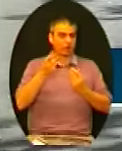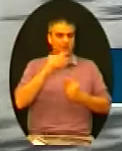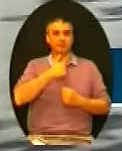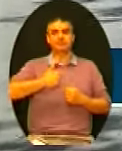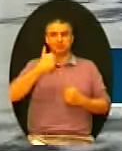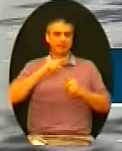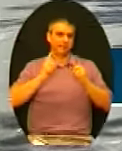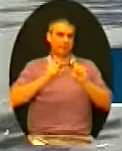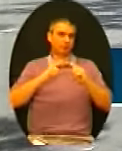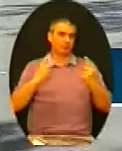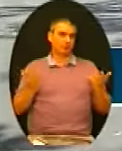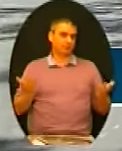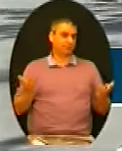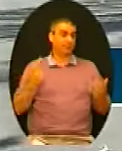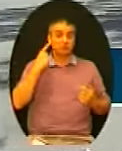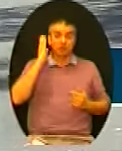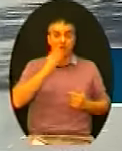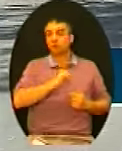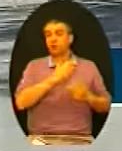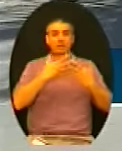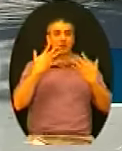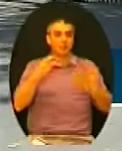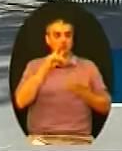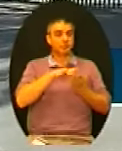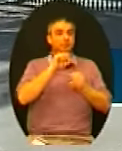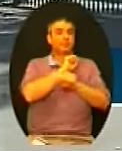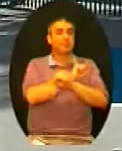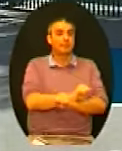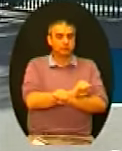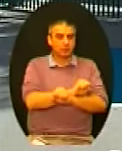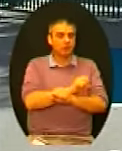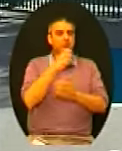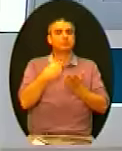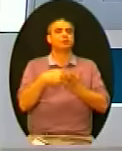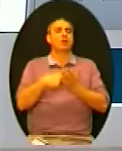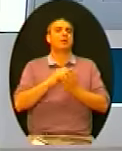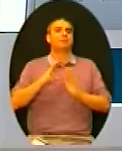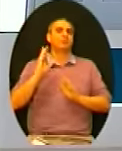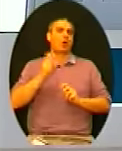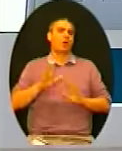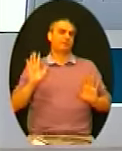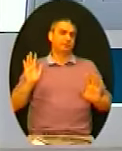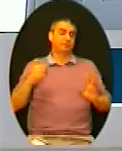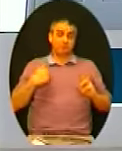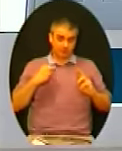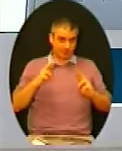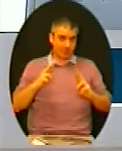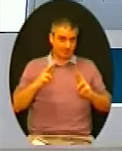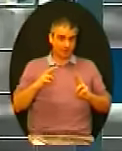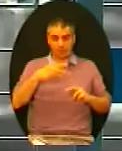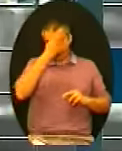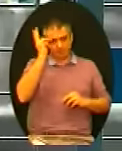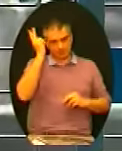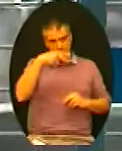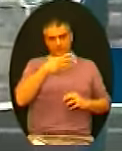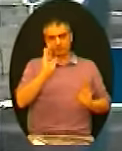לשרים ולאחרים. אני חושב שהעונש הכי גדול, שאתה בבית הסוהר, אתה משלם את חובך לחברה, ואני מקווה שאולמרט